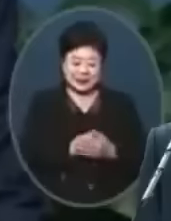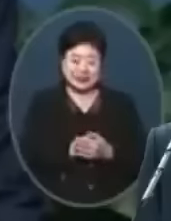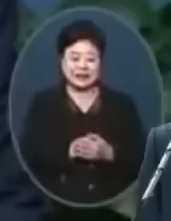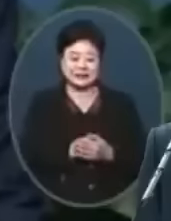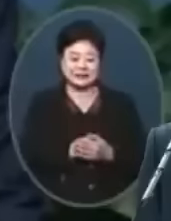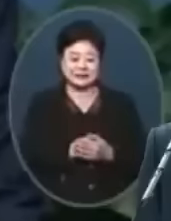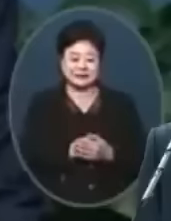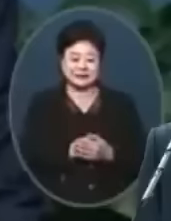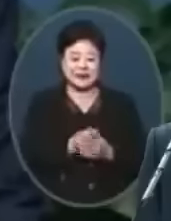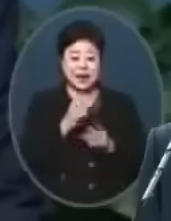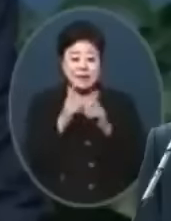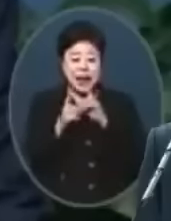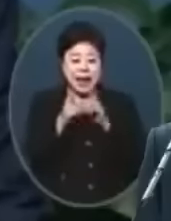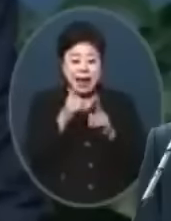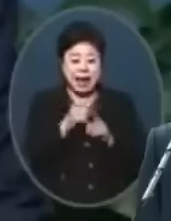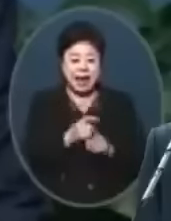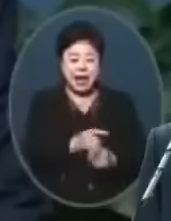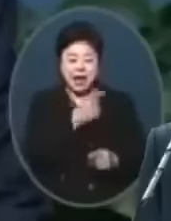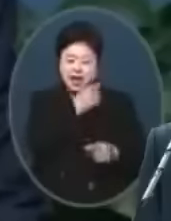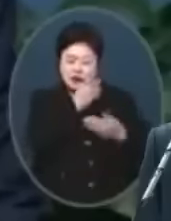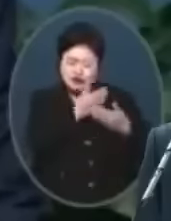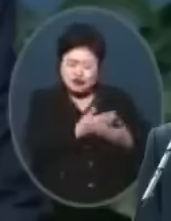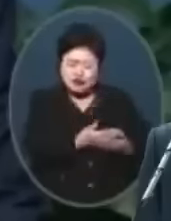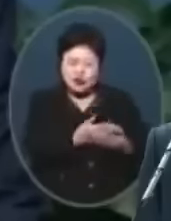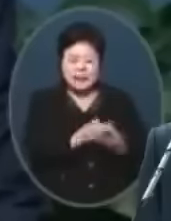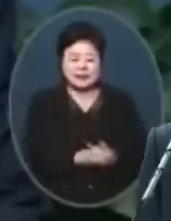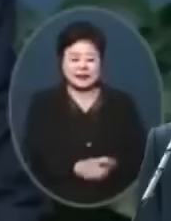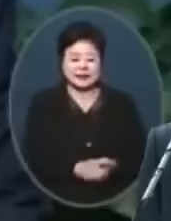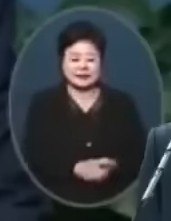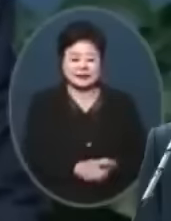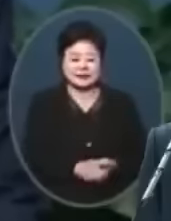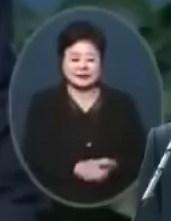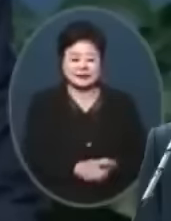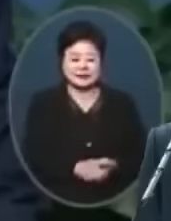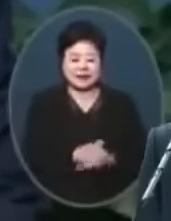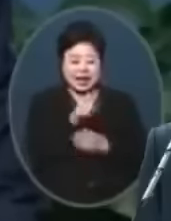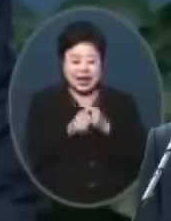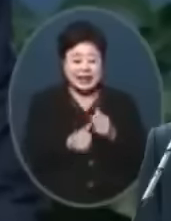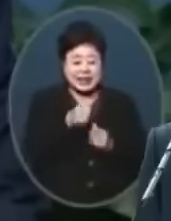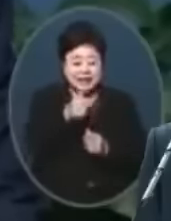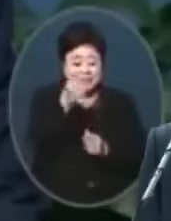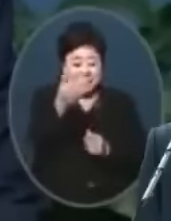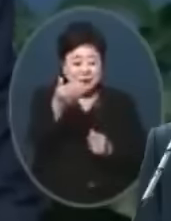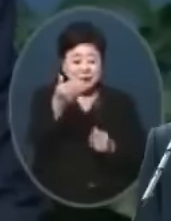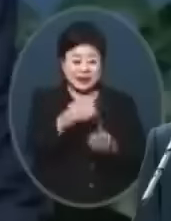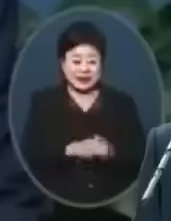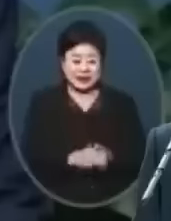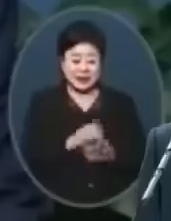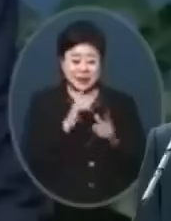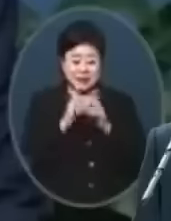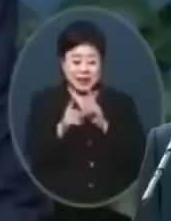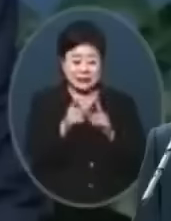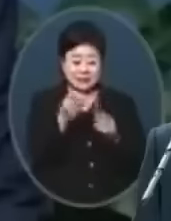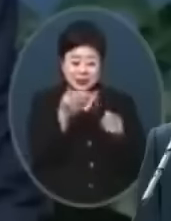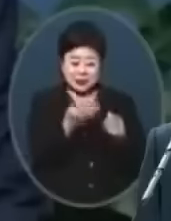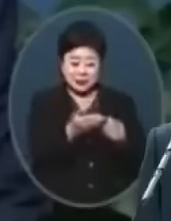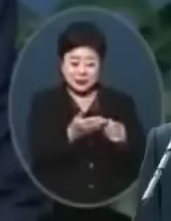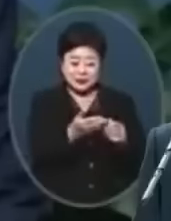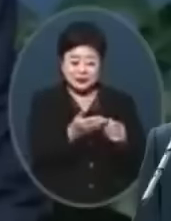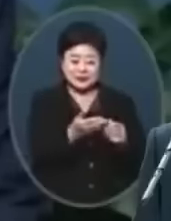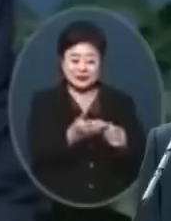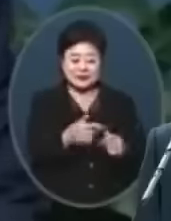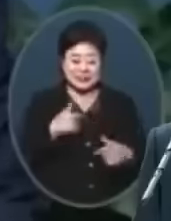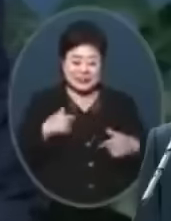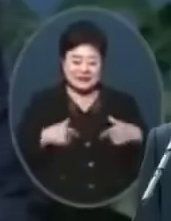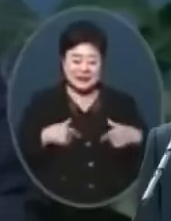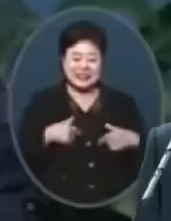때문에 말이 굉장히 중요합니다. 우리 하나님도 여러분이 말씀해 주시는 것을